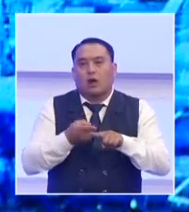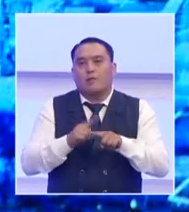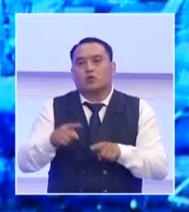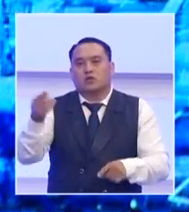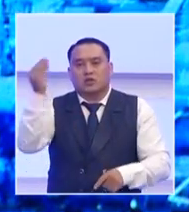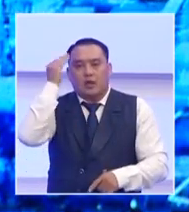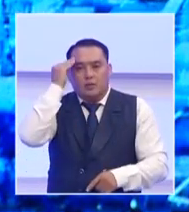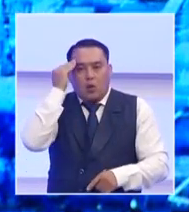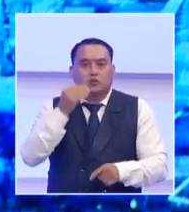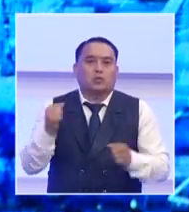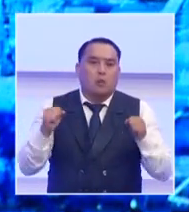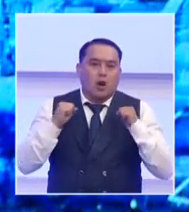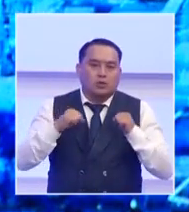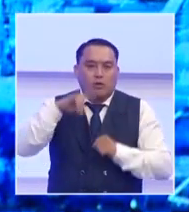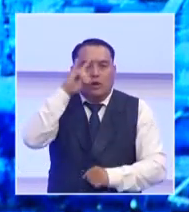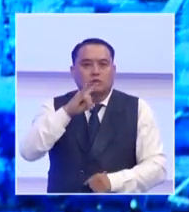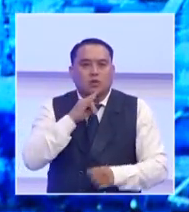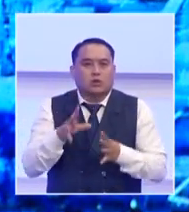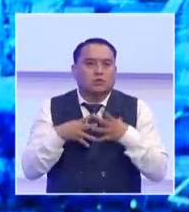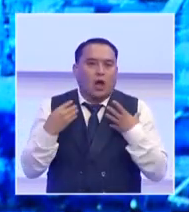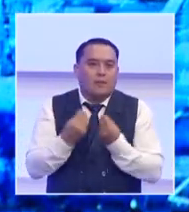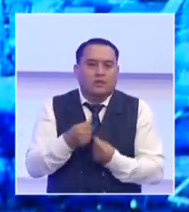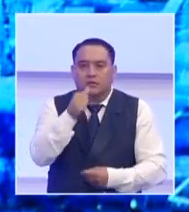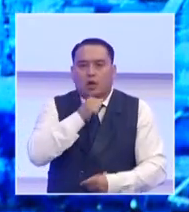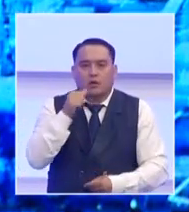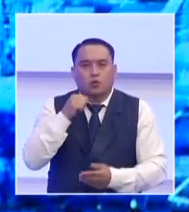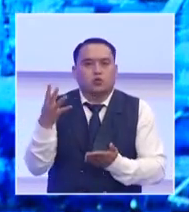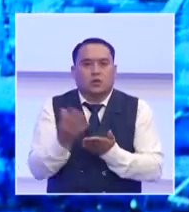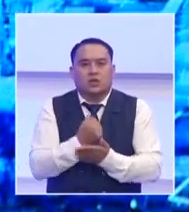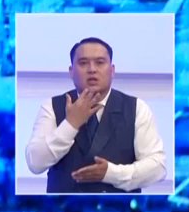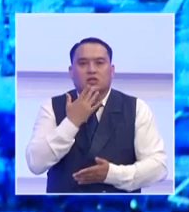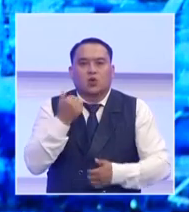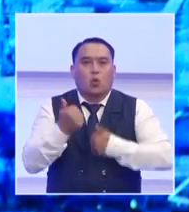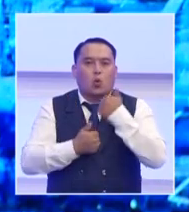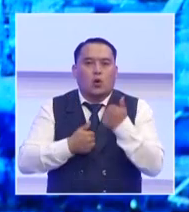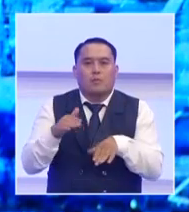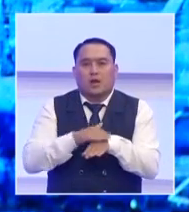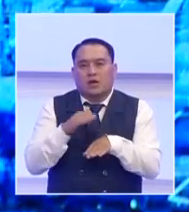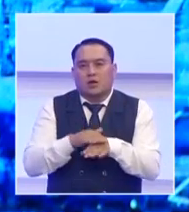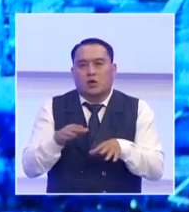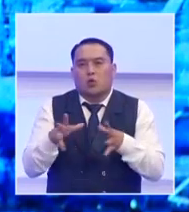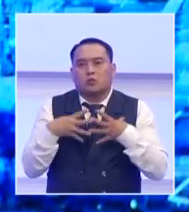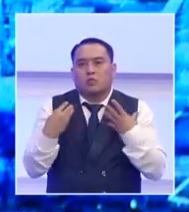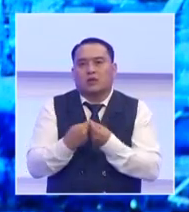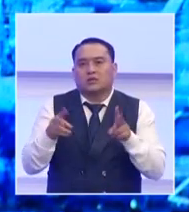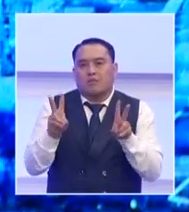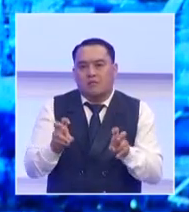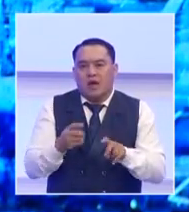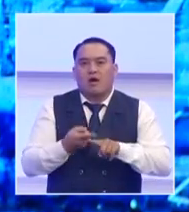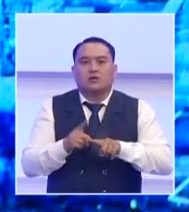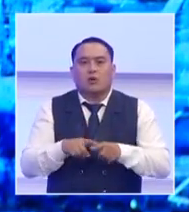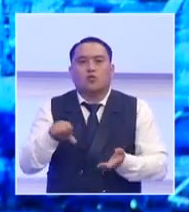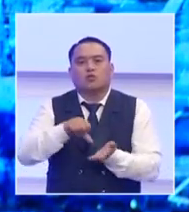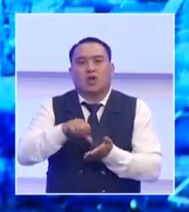интеллектуальные самые спортивные казахстанские 7 и делится с секретом успеха в национальном конкурсе мерили от баса нынешнем году